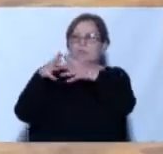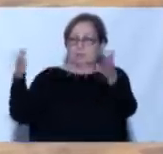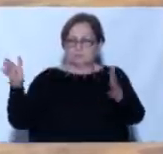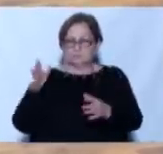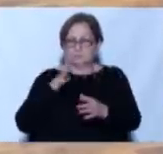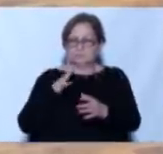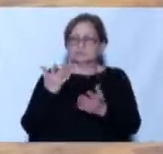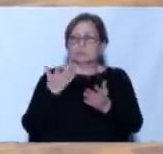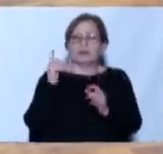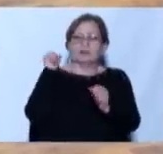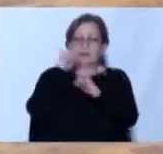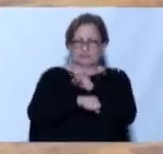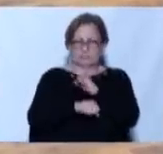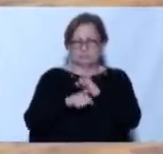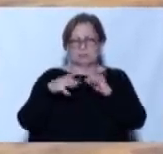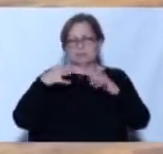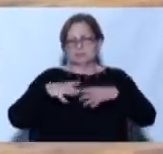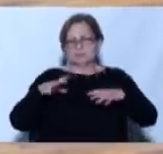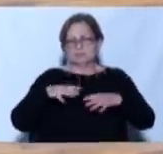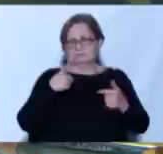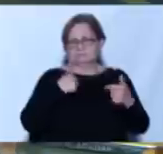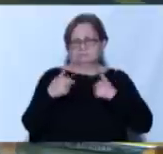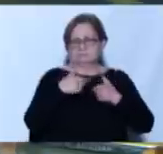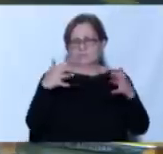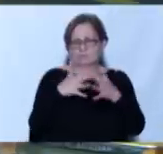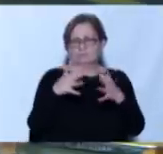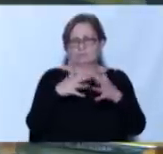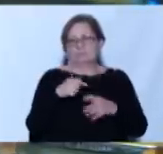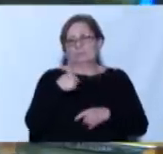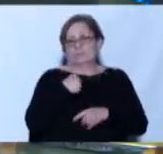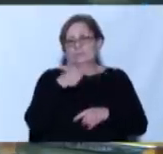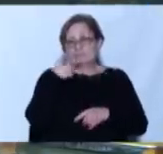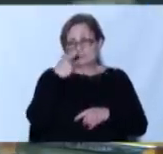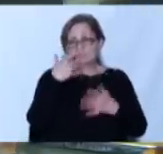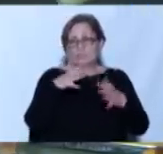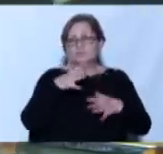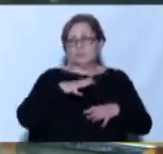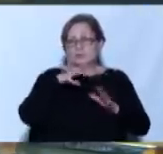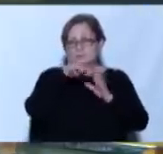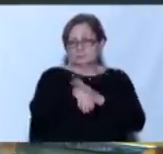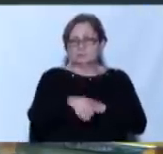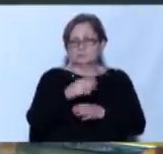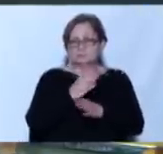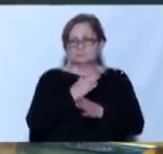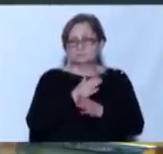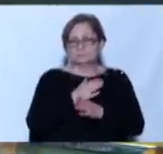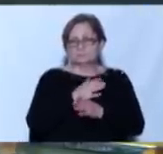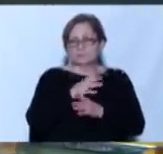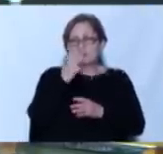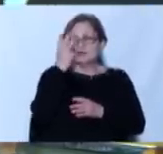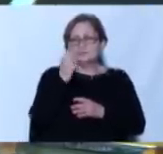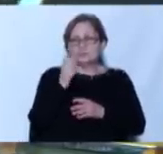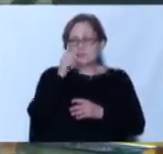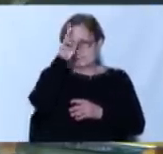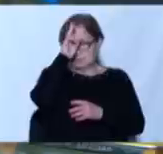ჰქონდა ერთმანეთთან და გარდამავალი ოპერატესობით მიდიოდა. ამ დროისათვის საქართველოს შეურლაპო უკვე გადასული არის ცნობილი შახაბაზის